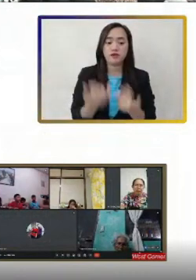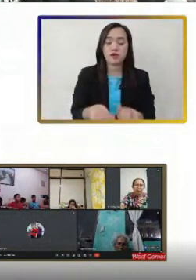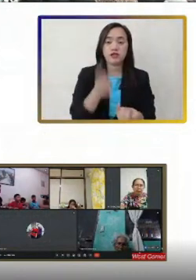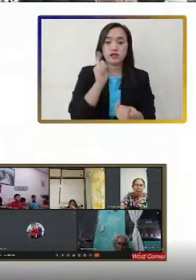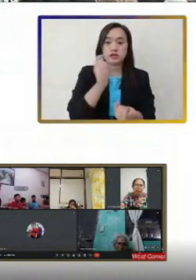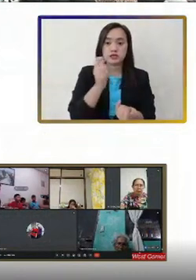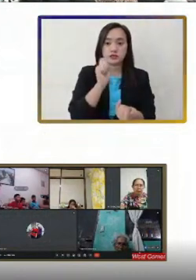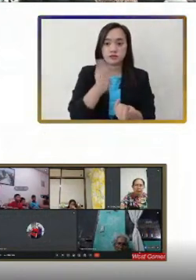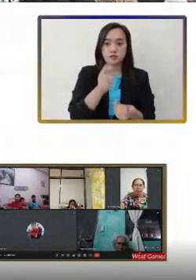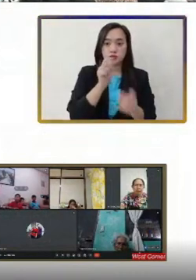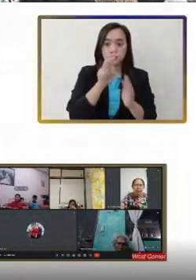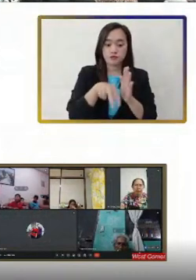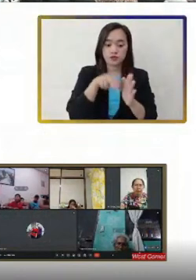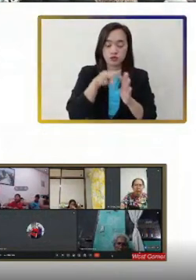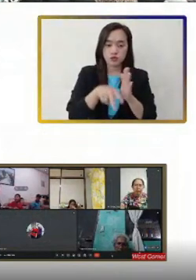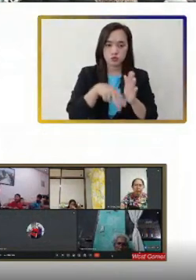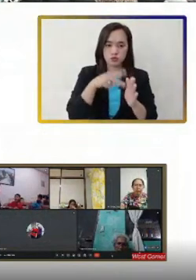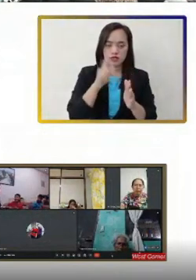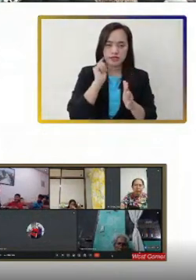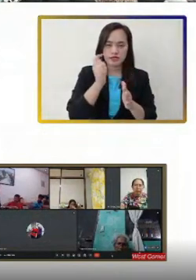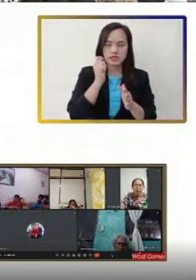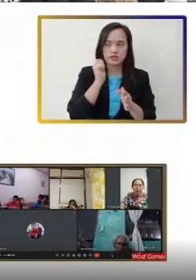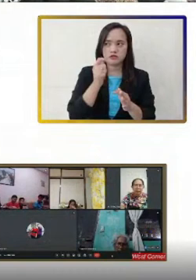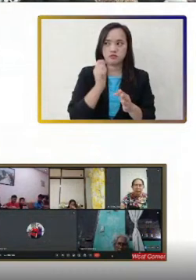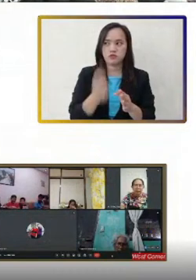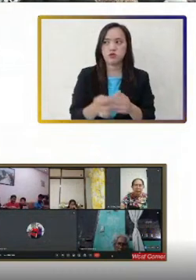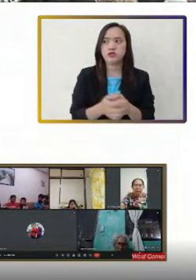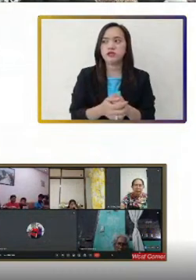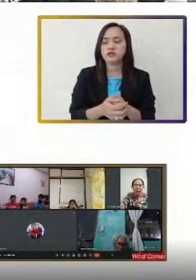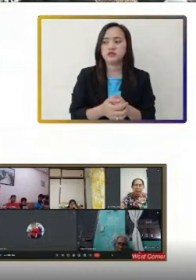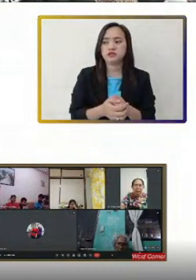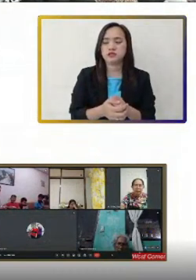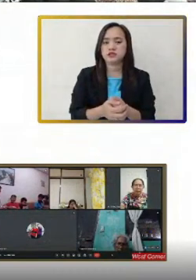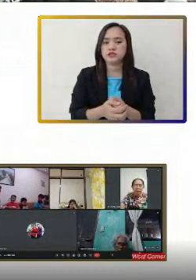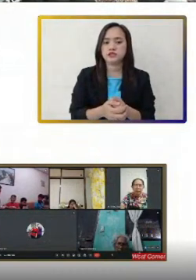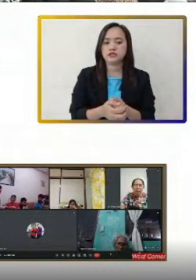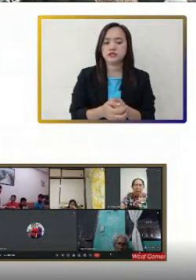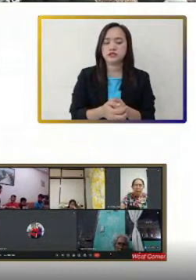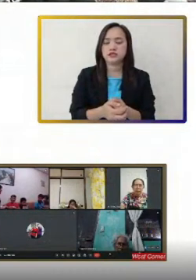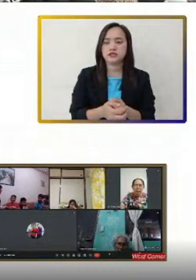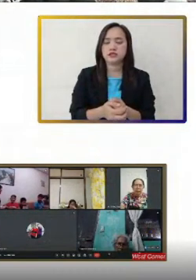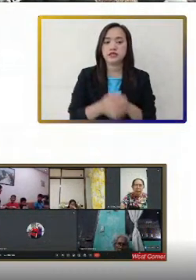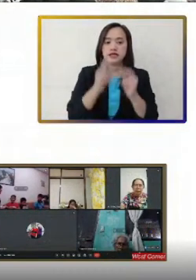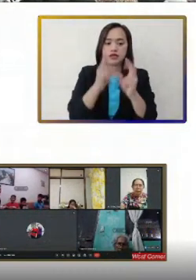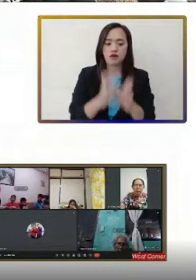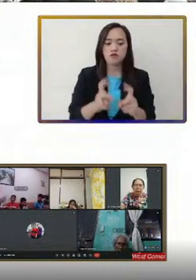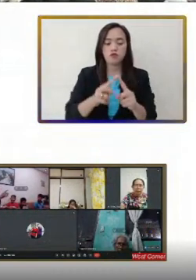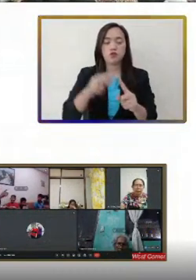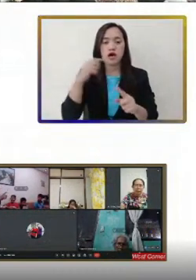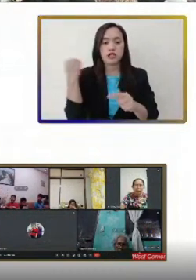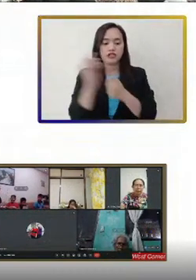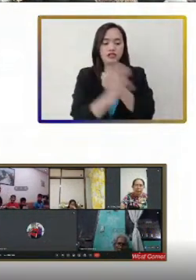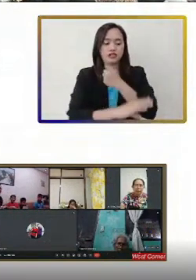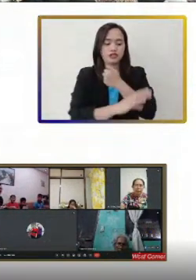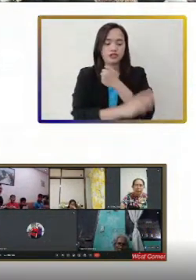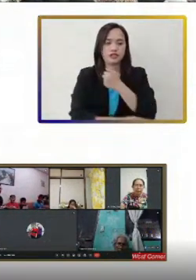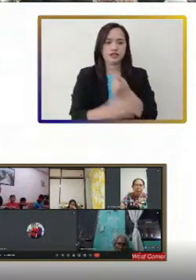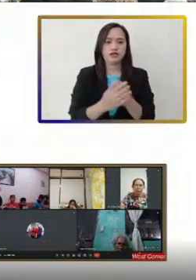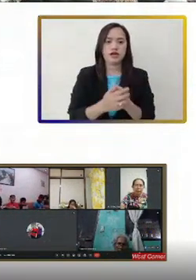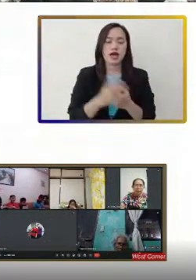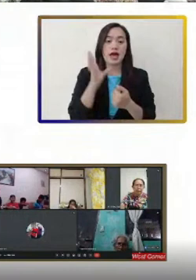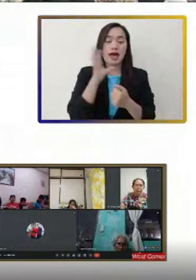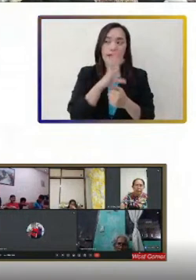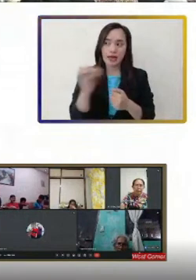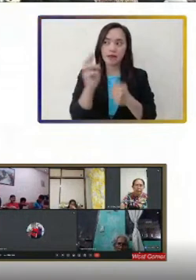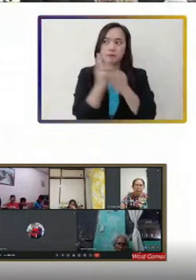para makapag-join naman sila lalong-lalo yung mga taga-ibang bansa at yung mga nasa probinsya, no? Pero